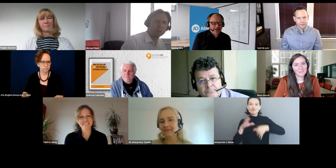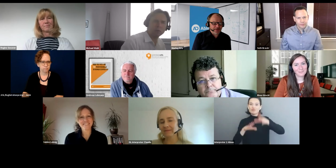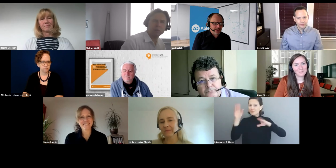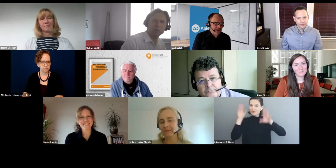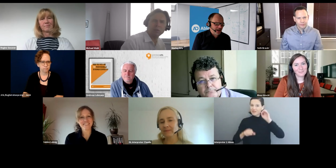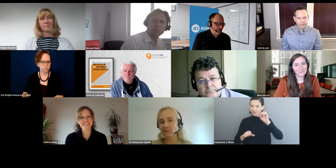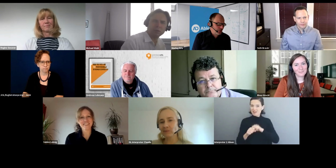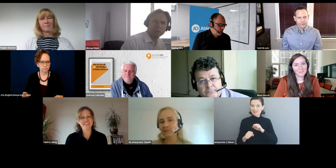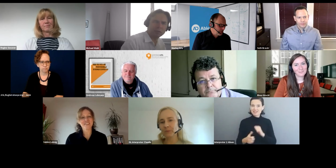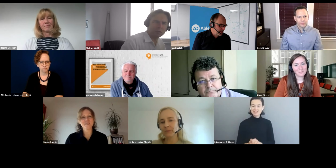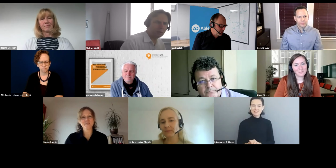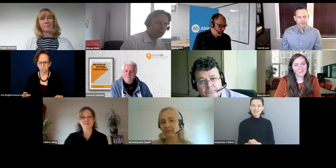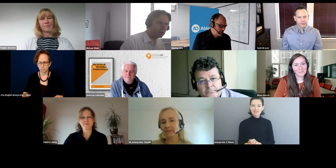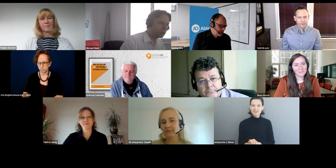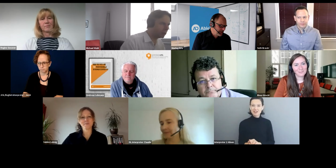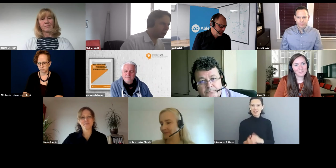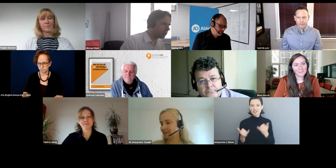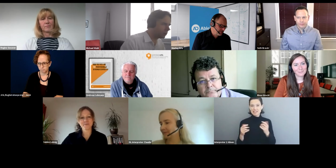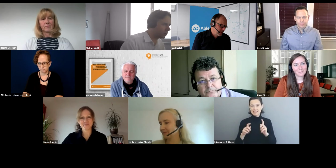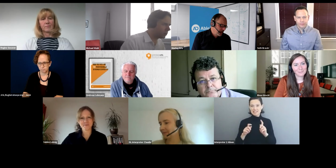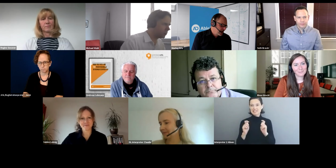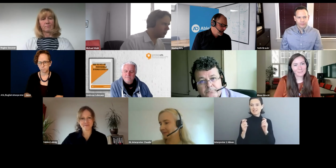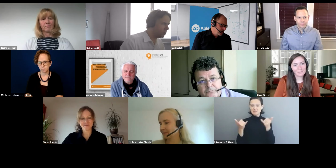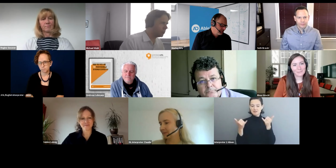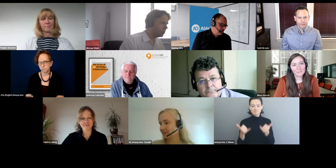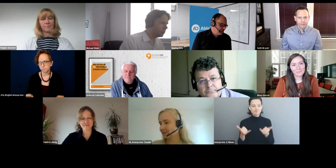und dass wir rauskommen aus diesem